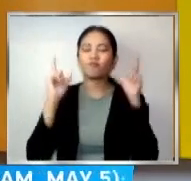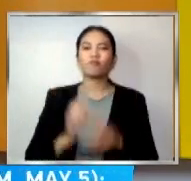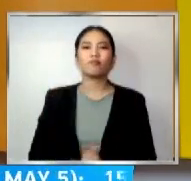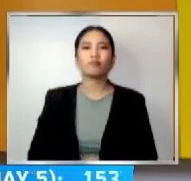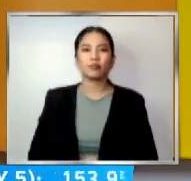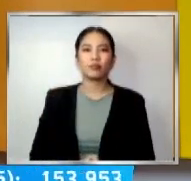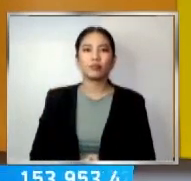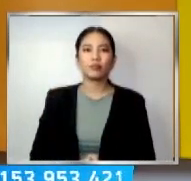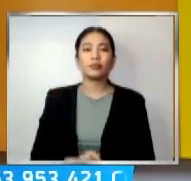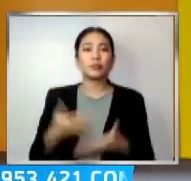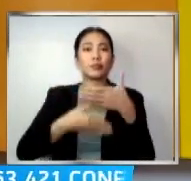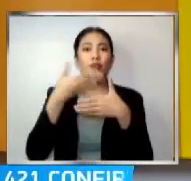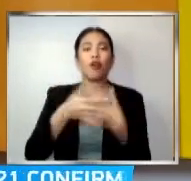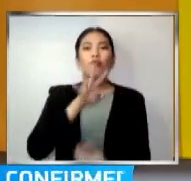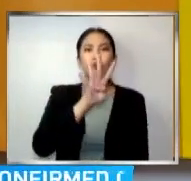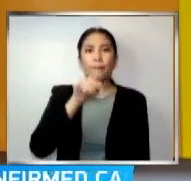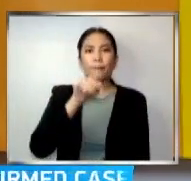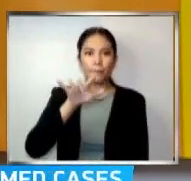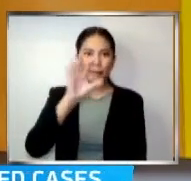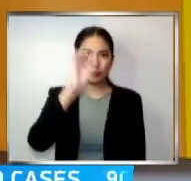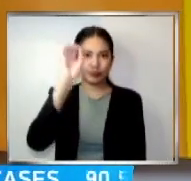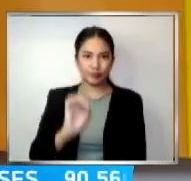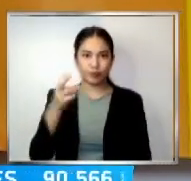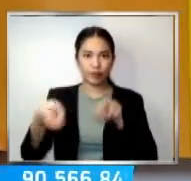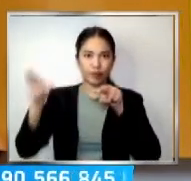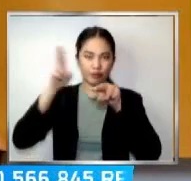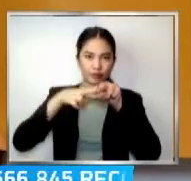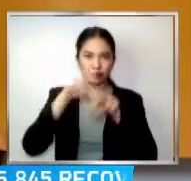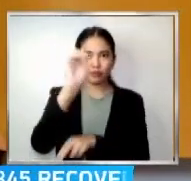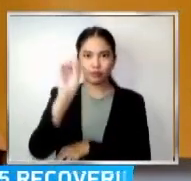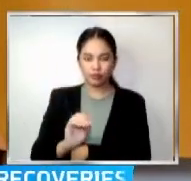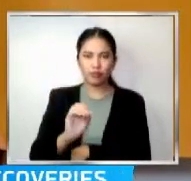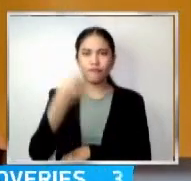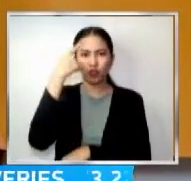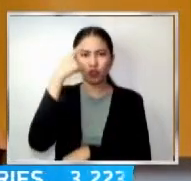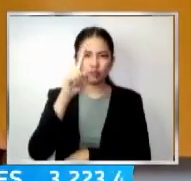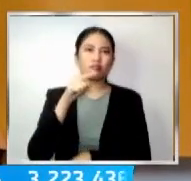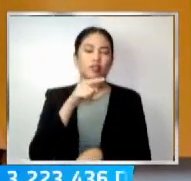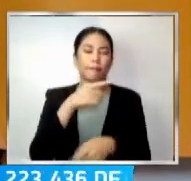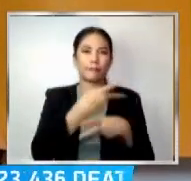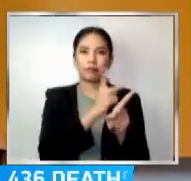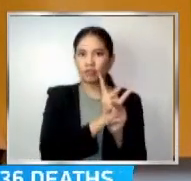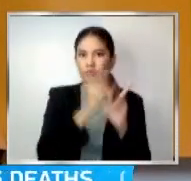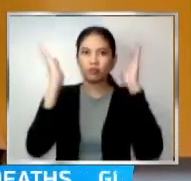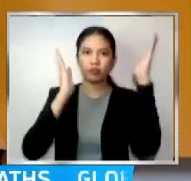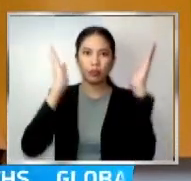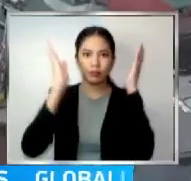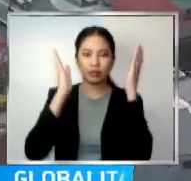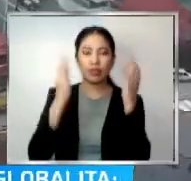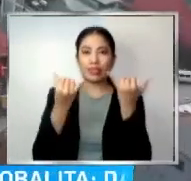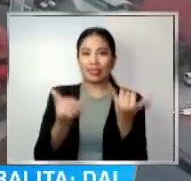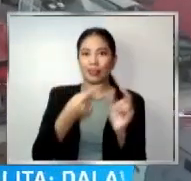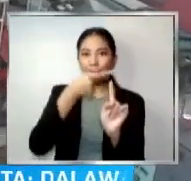4.5% ang naitalang inflation rate o bilis ng pagtaas ng presyo ng ilang pangunahing bilihin at serbisyo nito pong Abril. Ayon kay